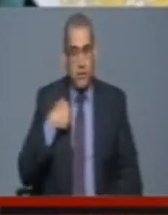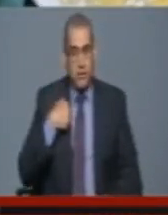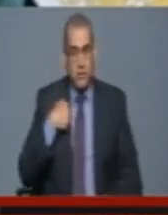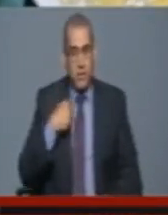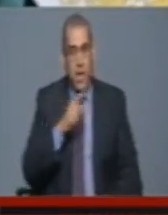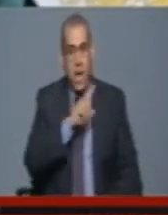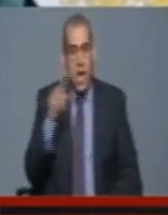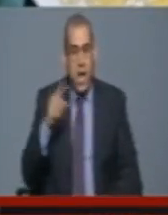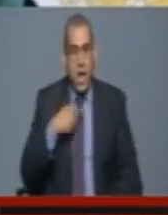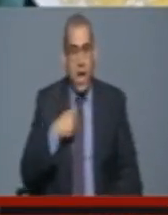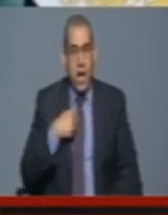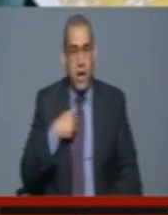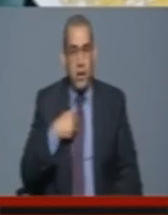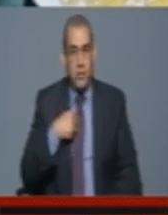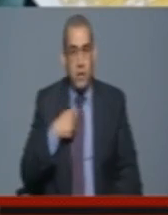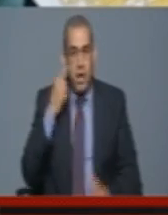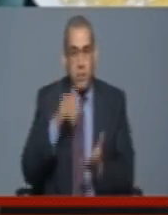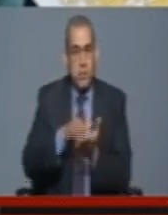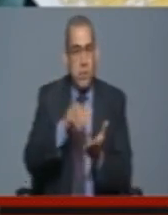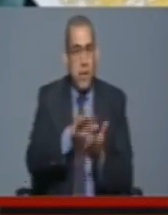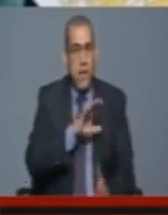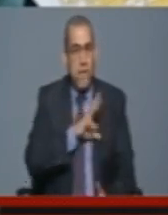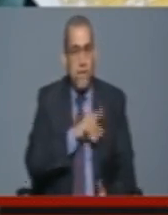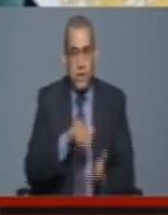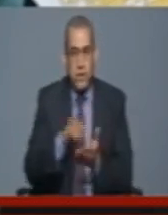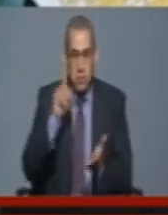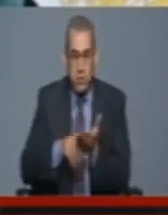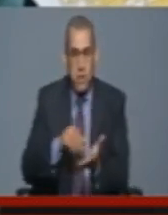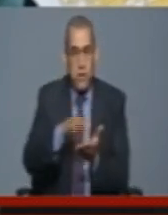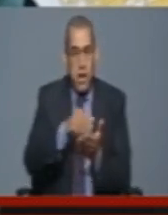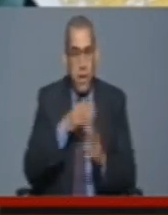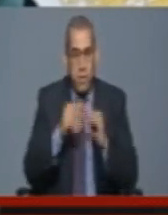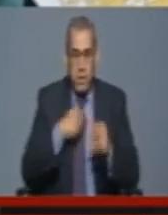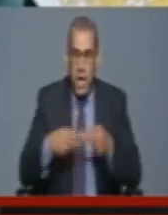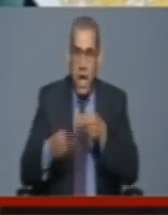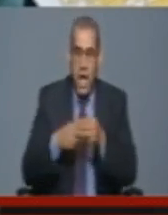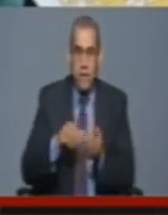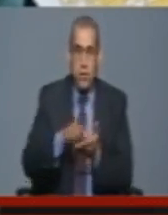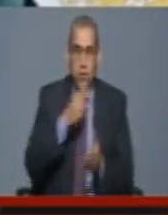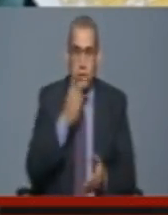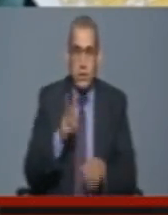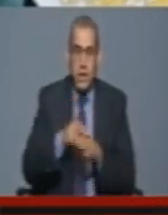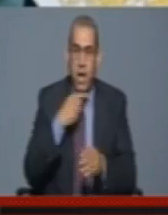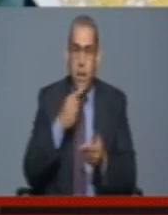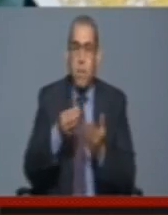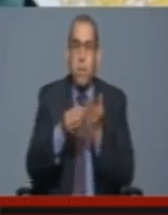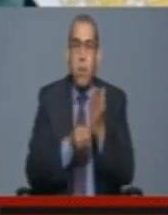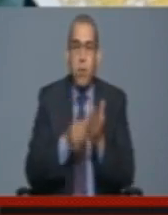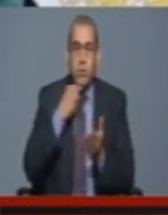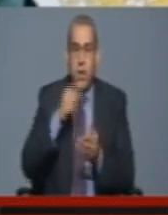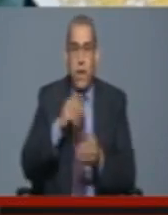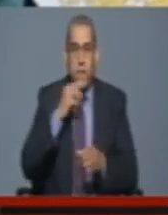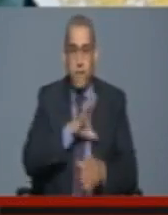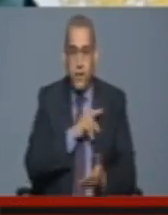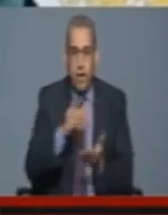نقبل بتهجير قسري للفلسطينيين ولن نقبل بتصفية القضية